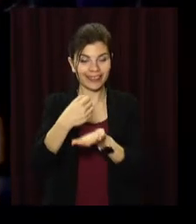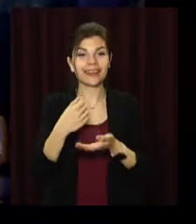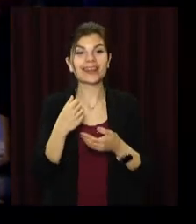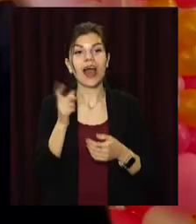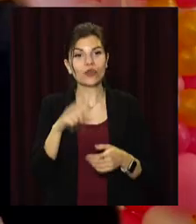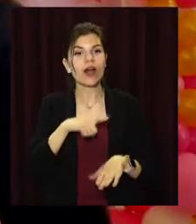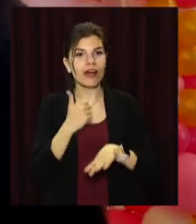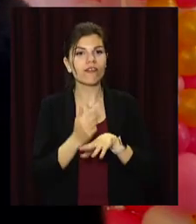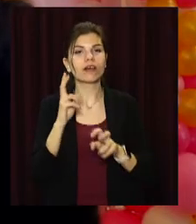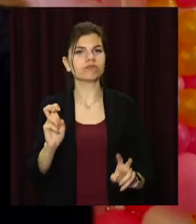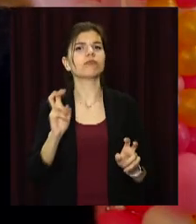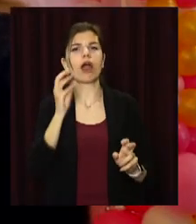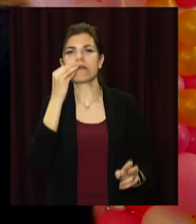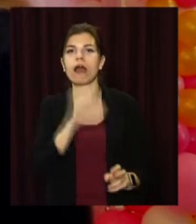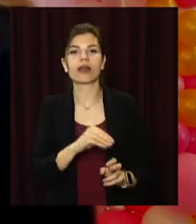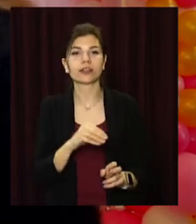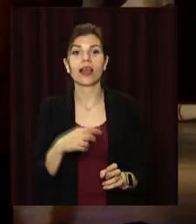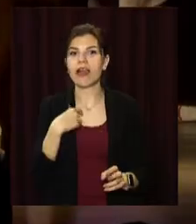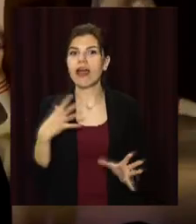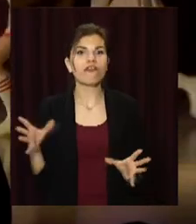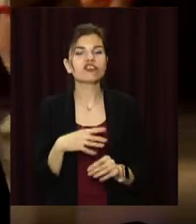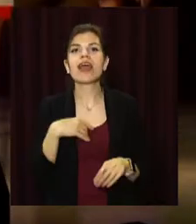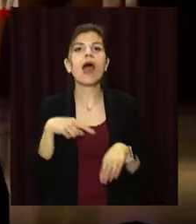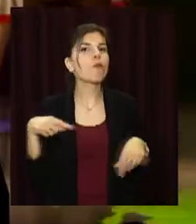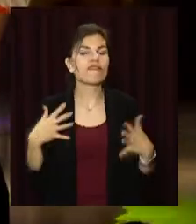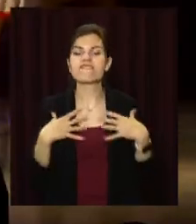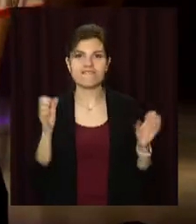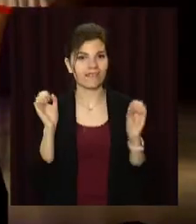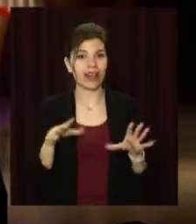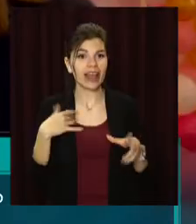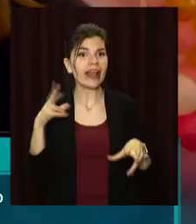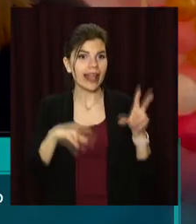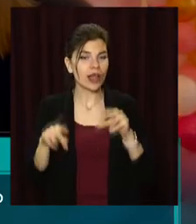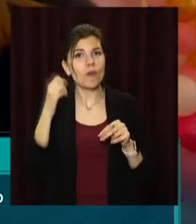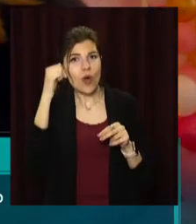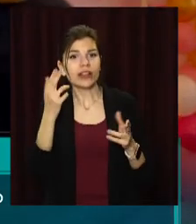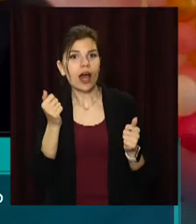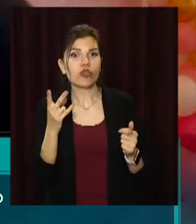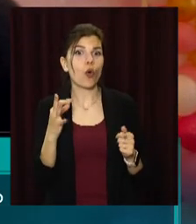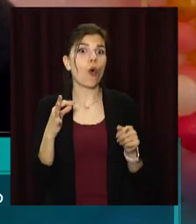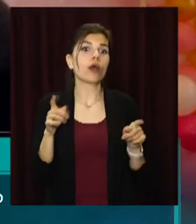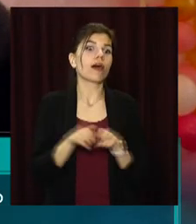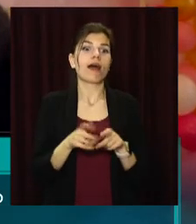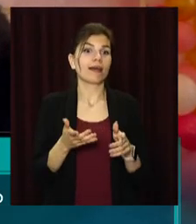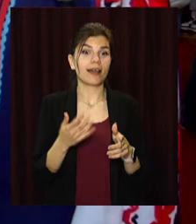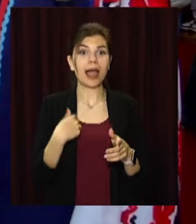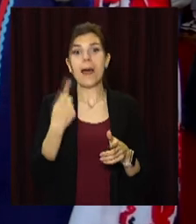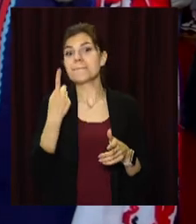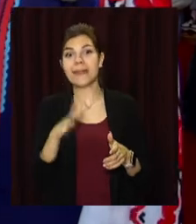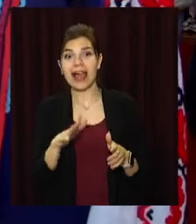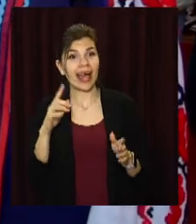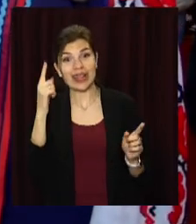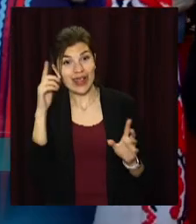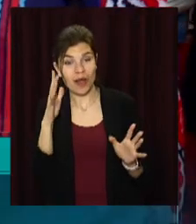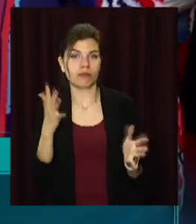звання кращих. Я виложила всі емоції, які я могла. Якщо чесно, я сподівалася на перемогу, але не на таку прям. Не на перше місце, там, на друге, на третє.